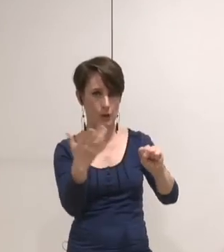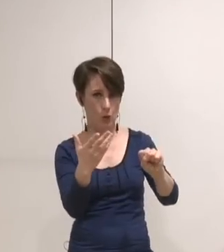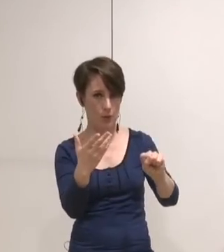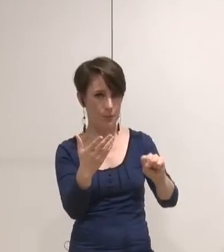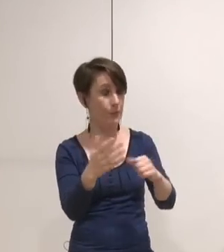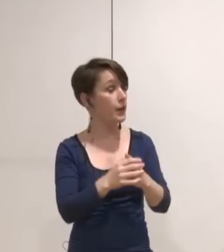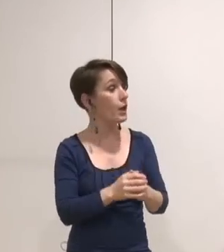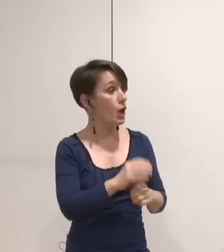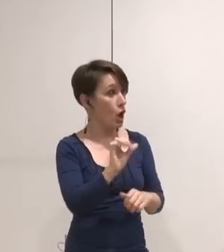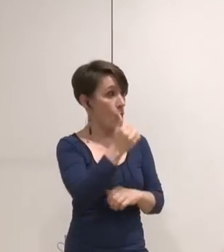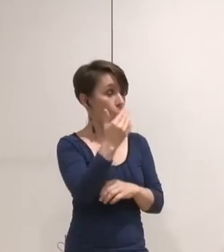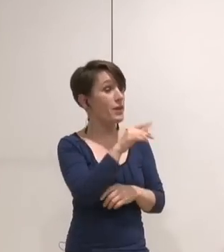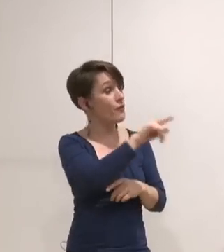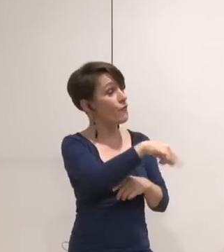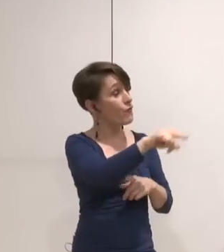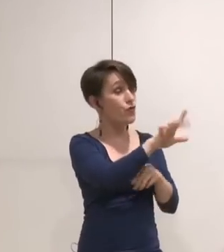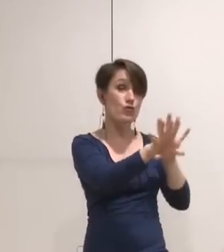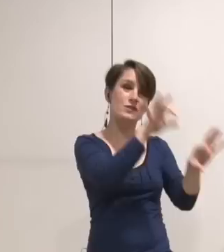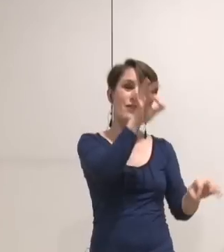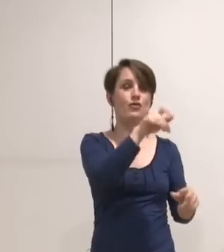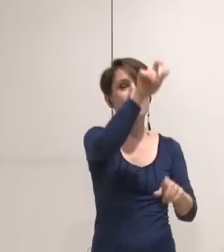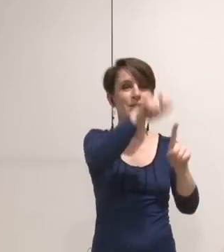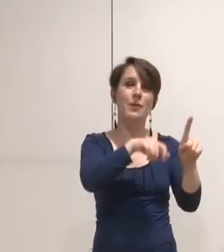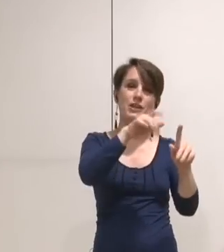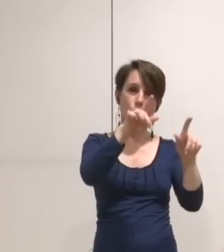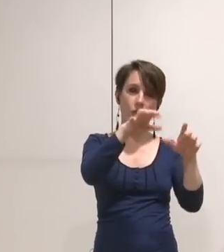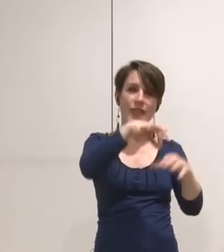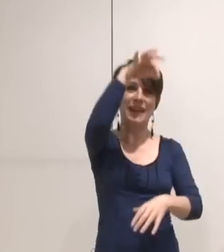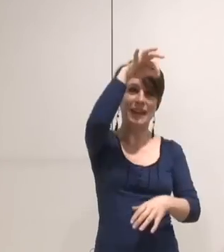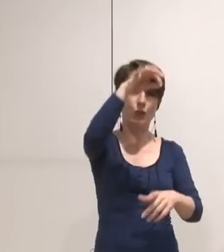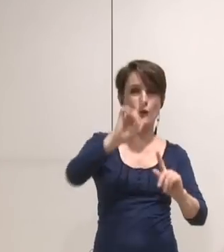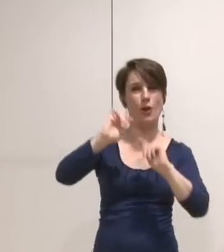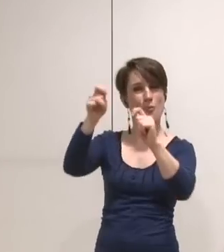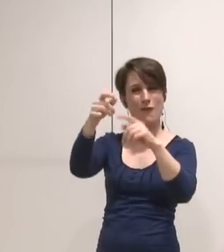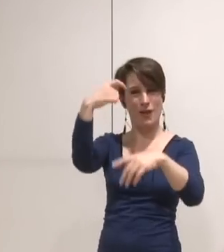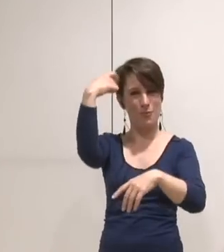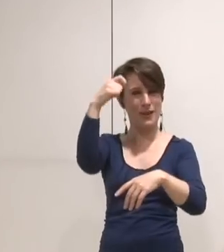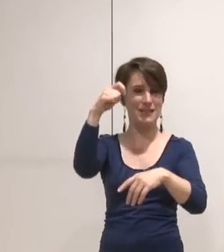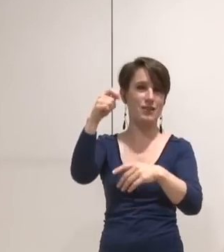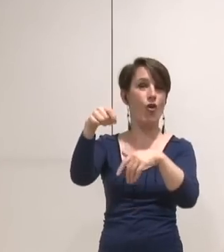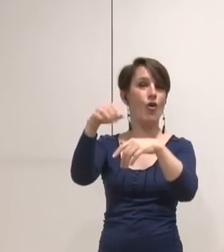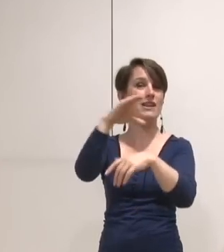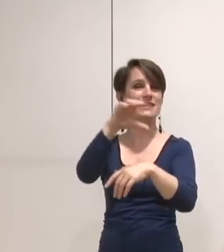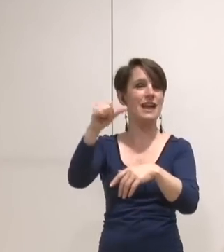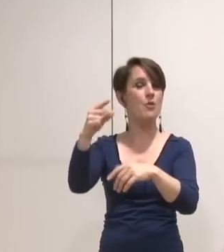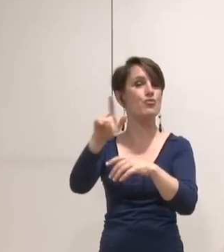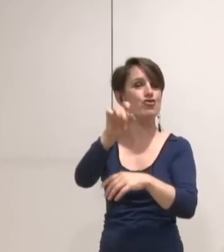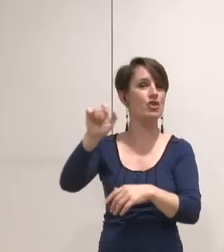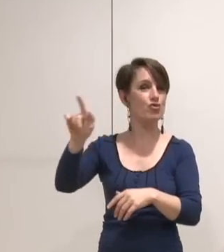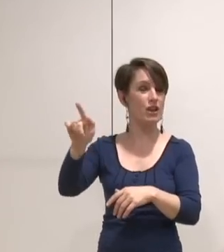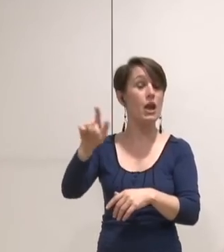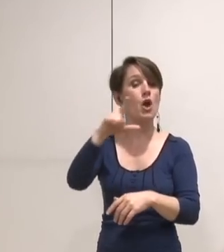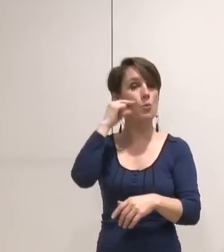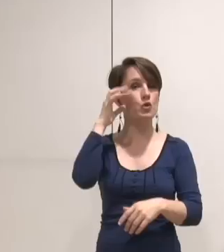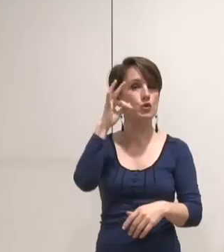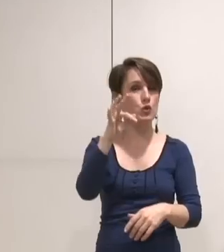avez choisi pour présider le conseil d'administration monsieur fristau et celui-là même qui a déposé